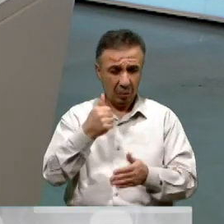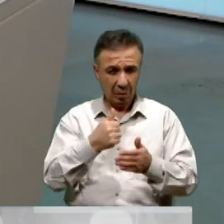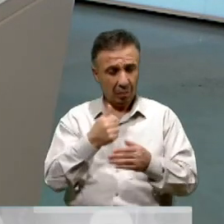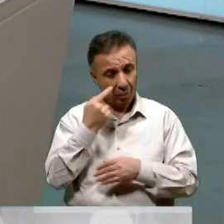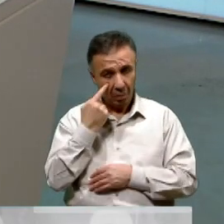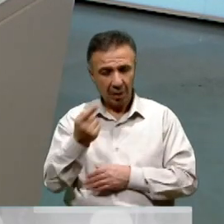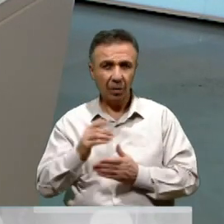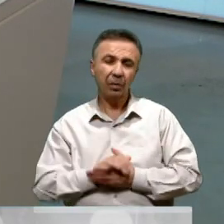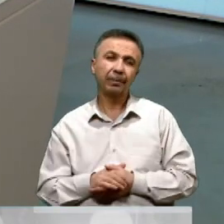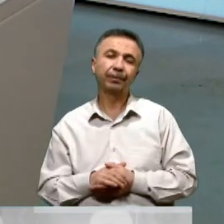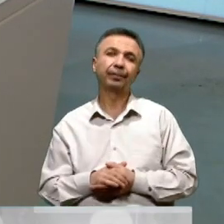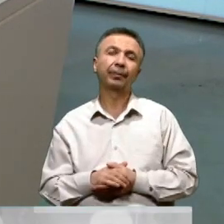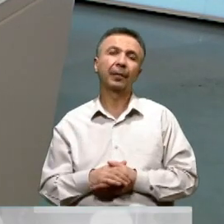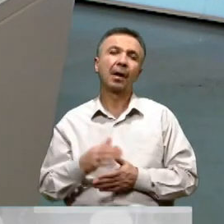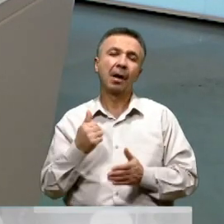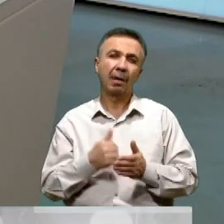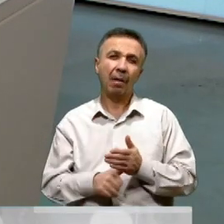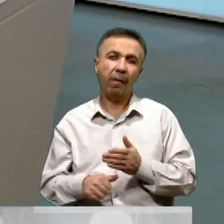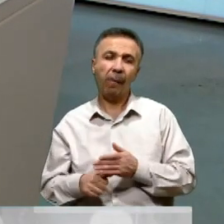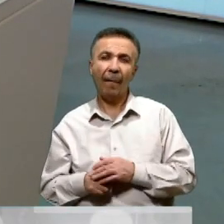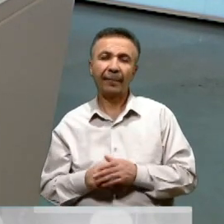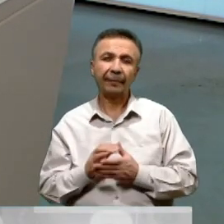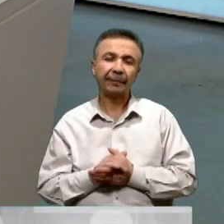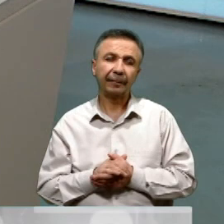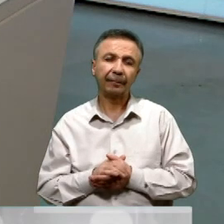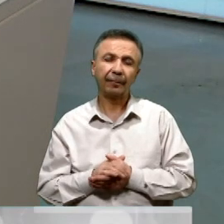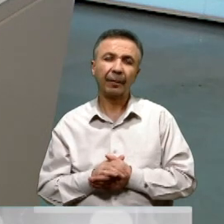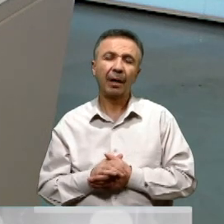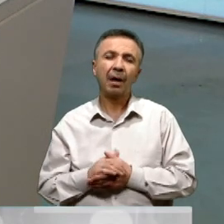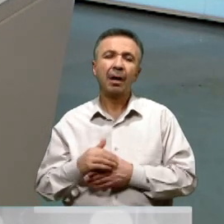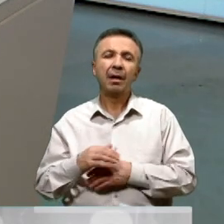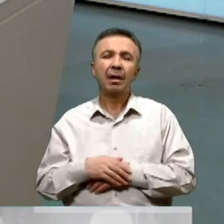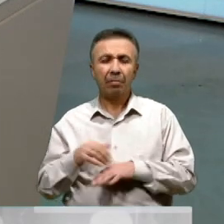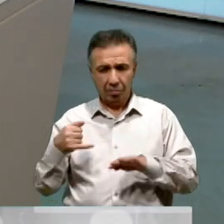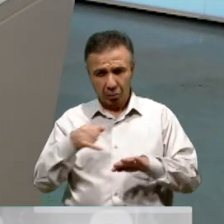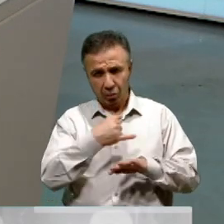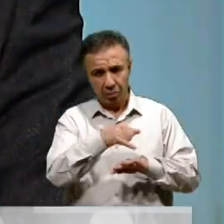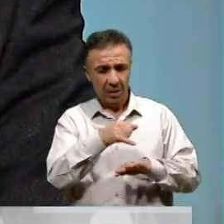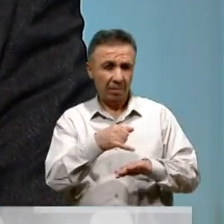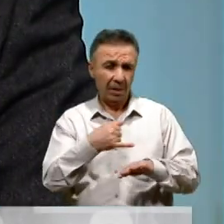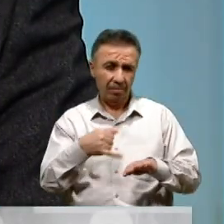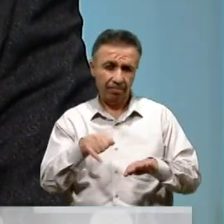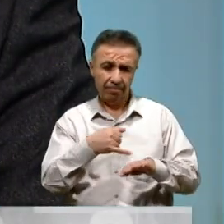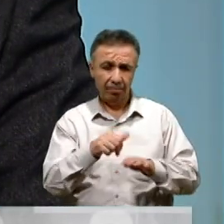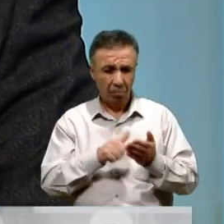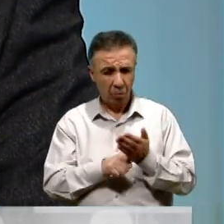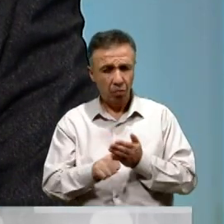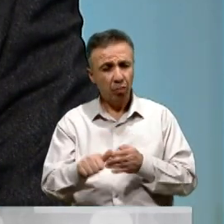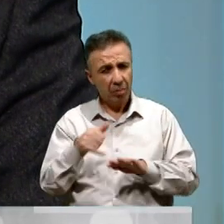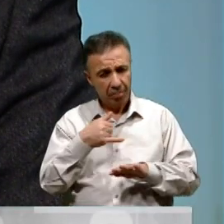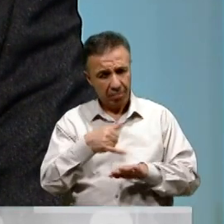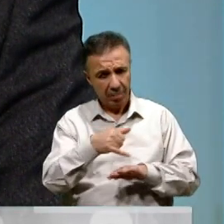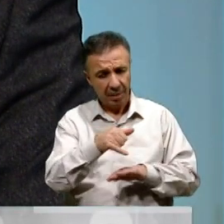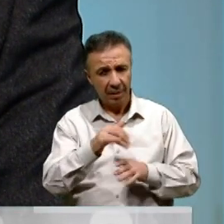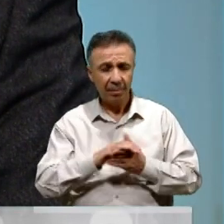Tarihimizde de Hanefi, Şafii, Maliki, Hanbeli, Zahiri, yani daha